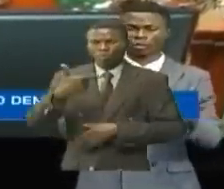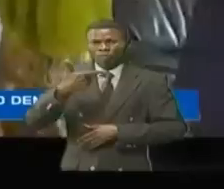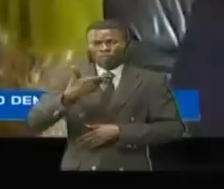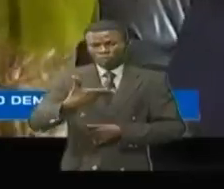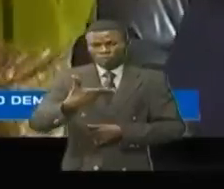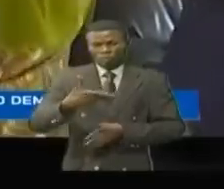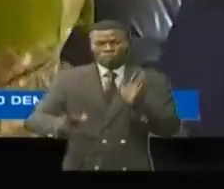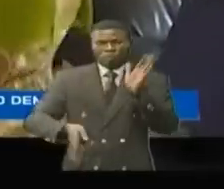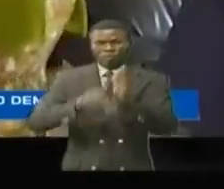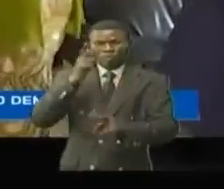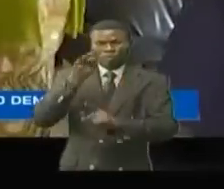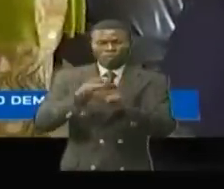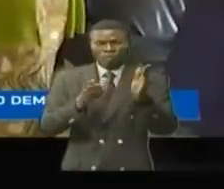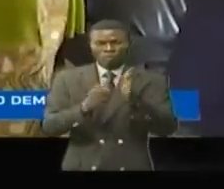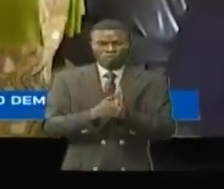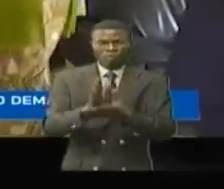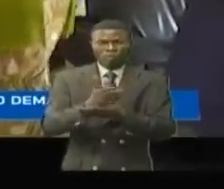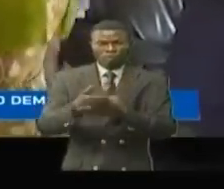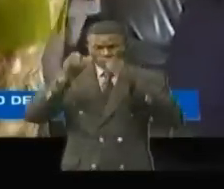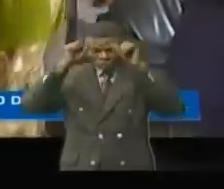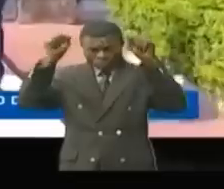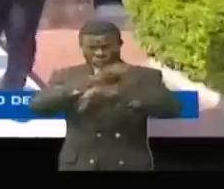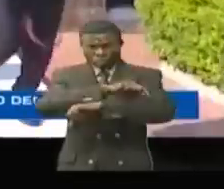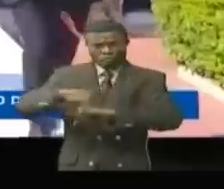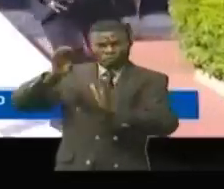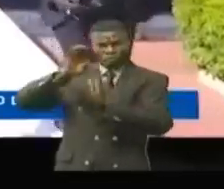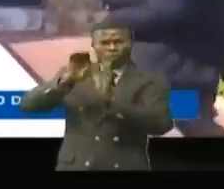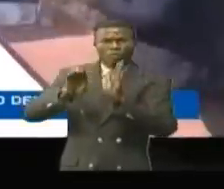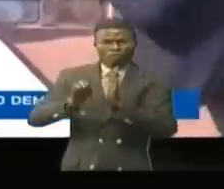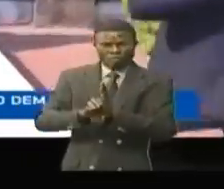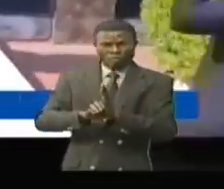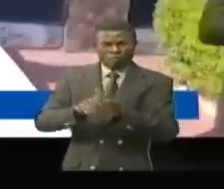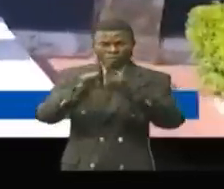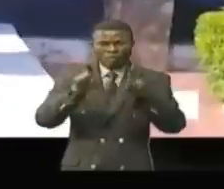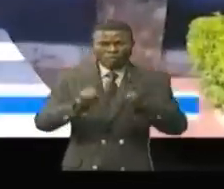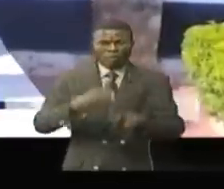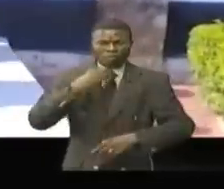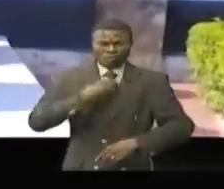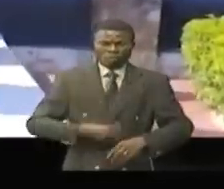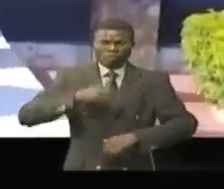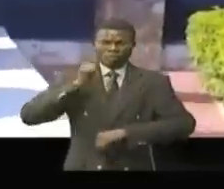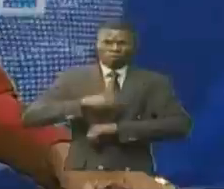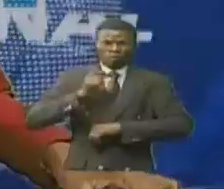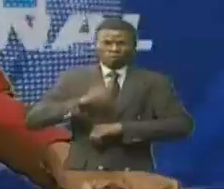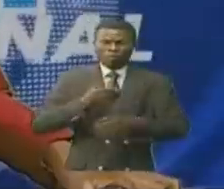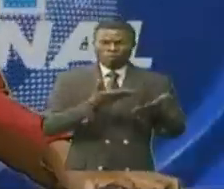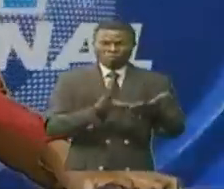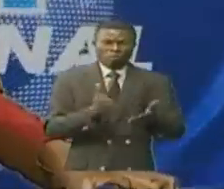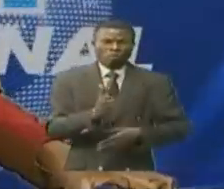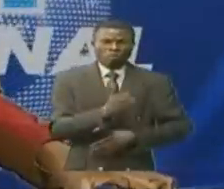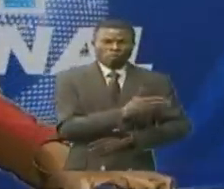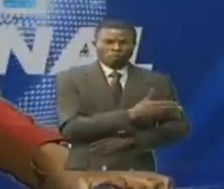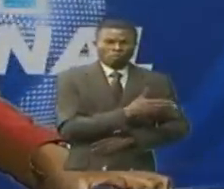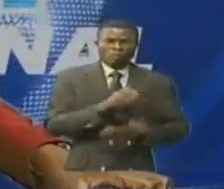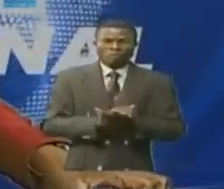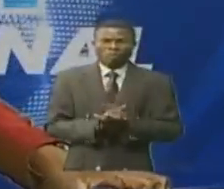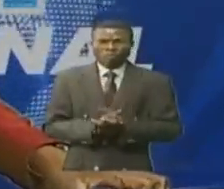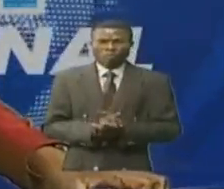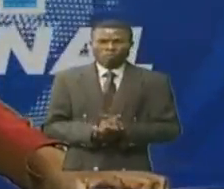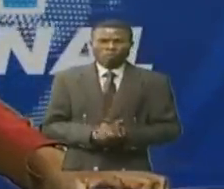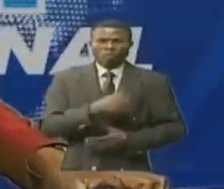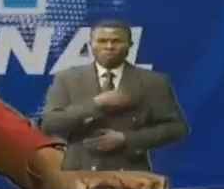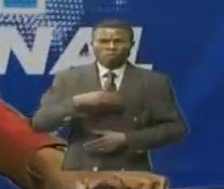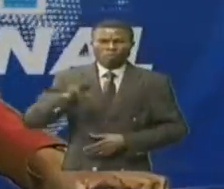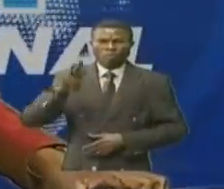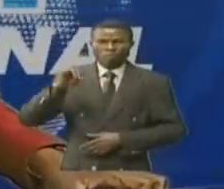12 octobre entre le président de la Cour constitutionnelle et les magistrats du ressort. Tarsis